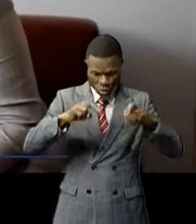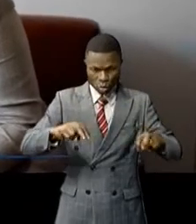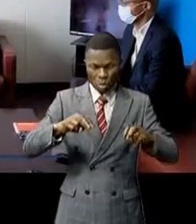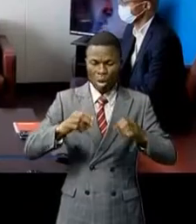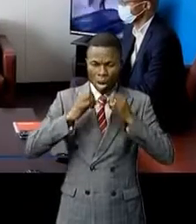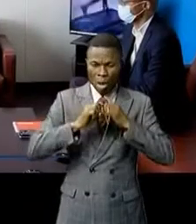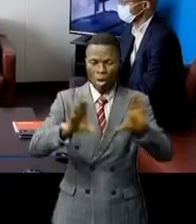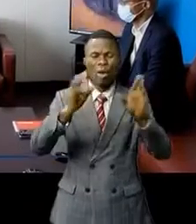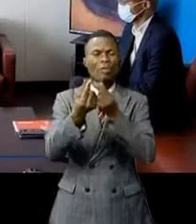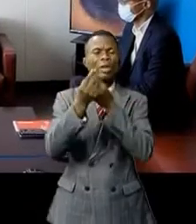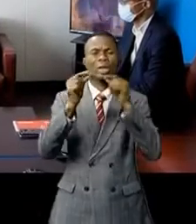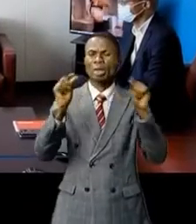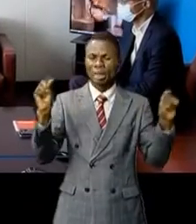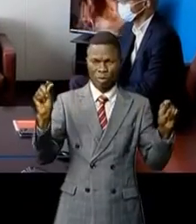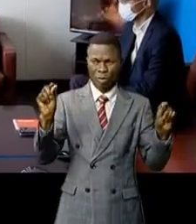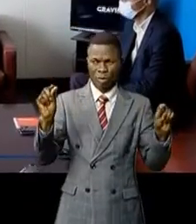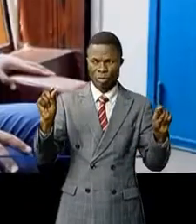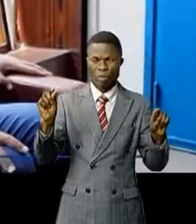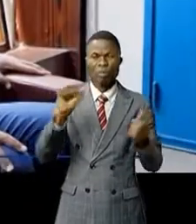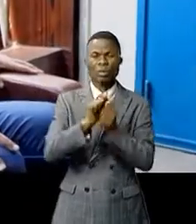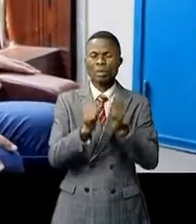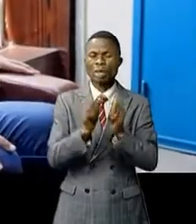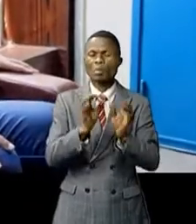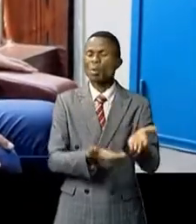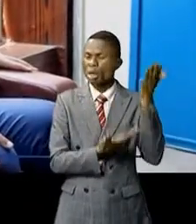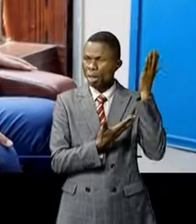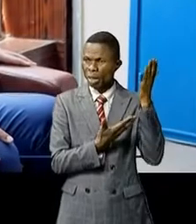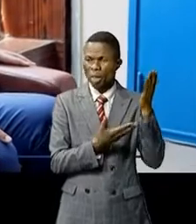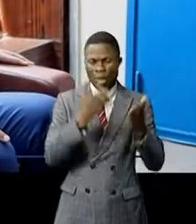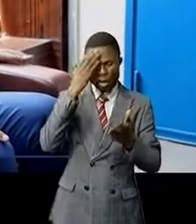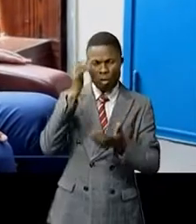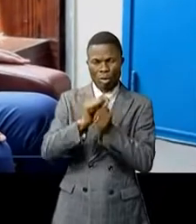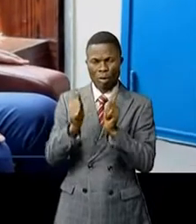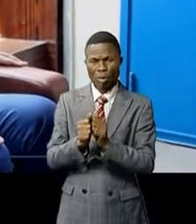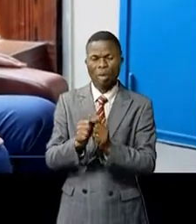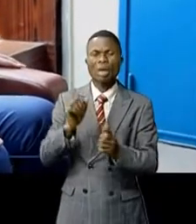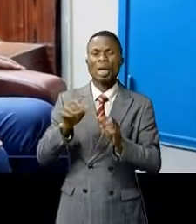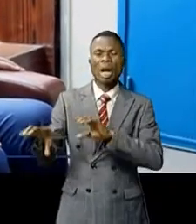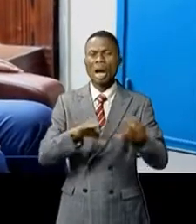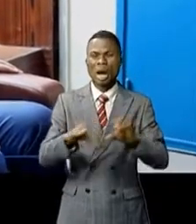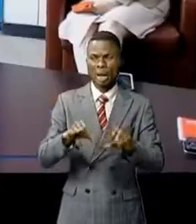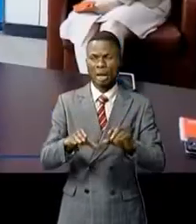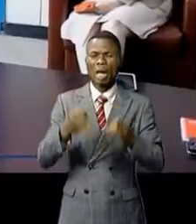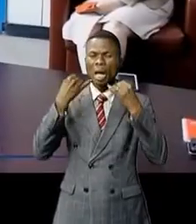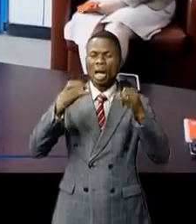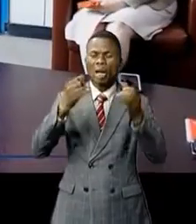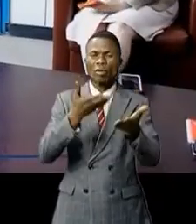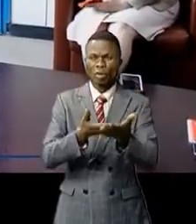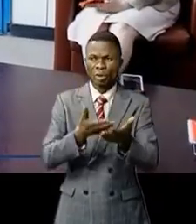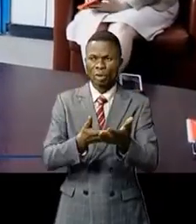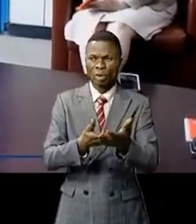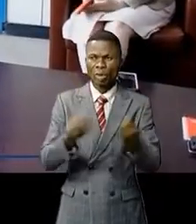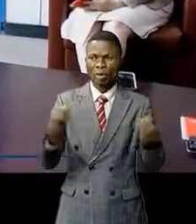diffuse gratuitement. La question centrale était de cerner les faits et l'événement qui font cette information pour les